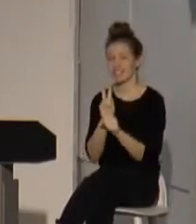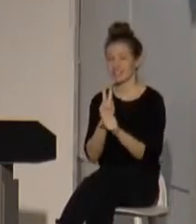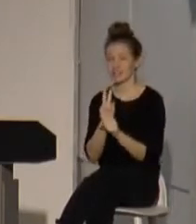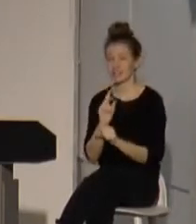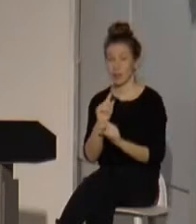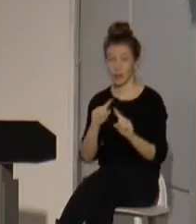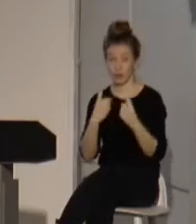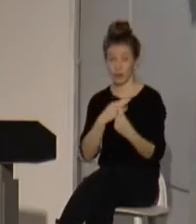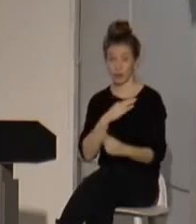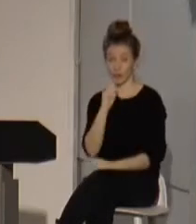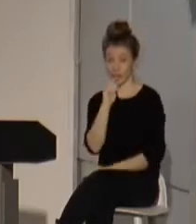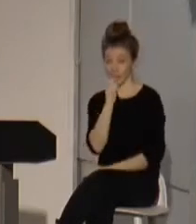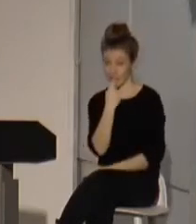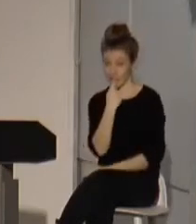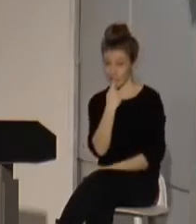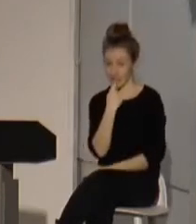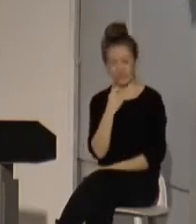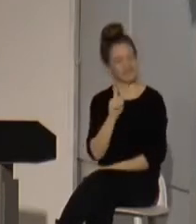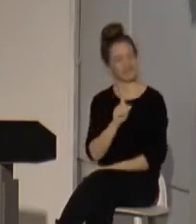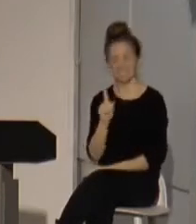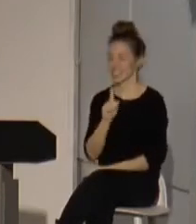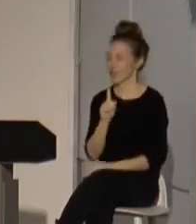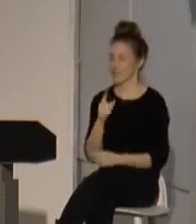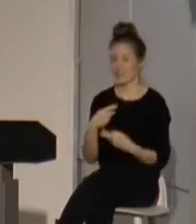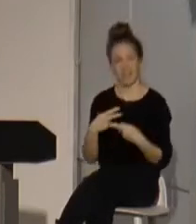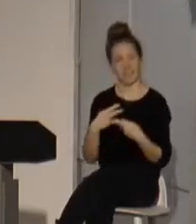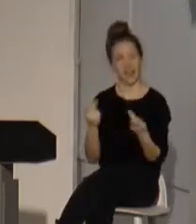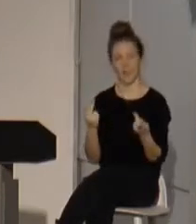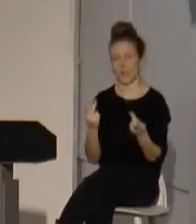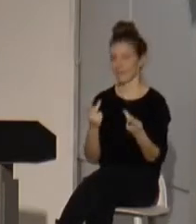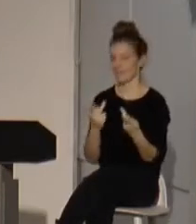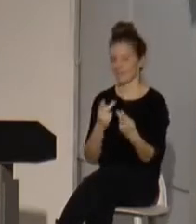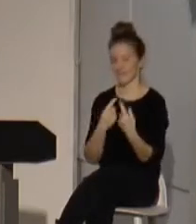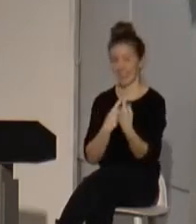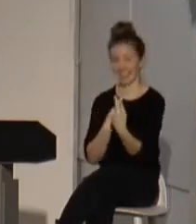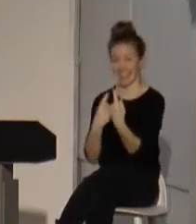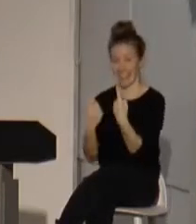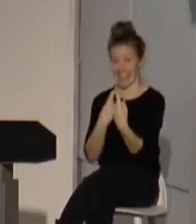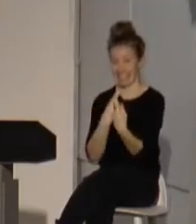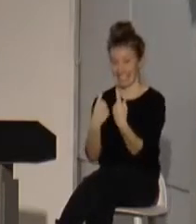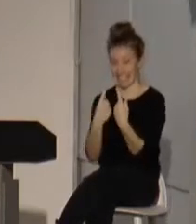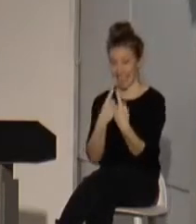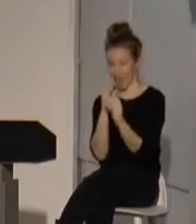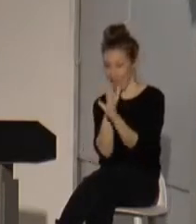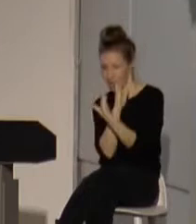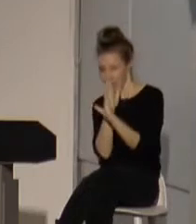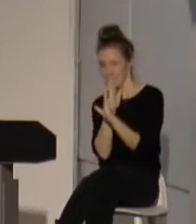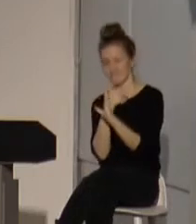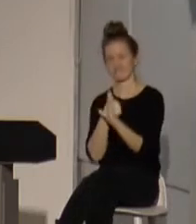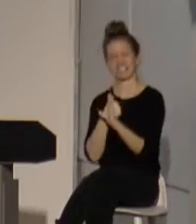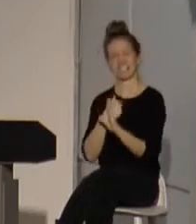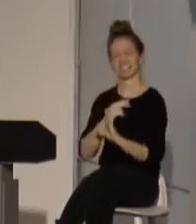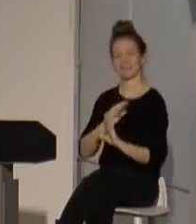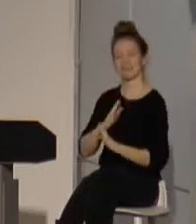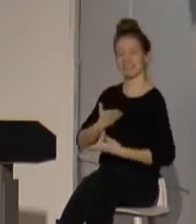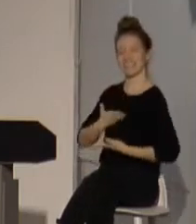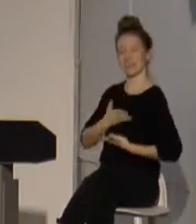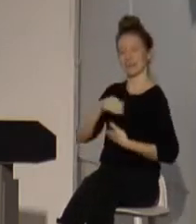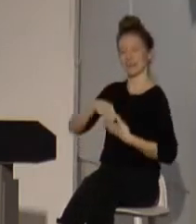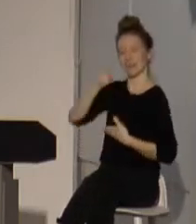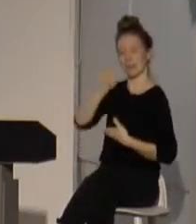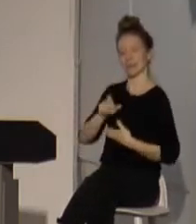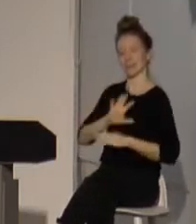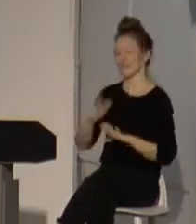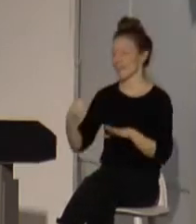בסוד, היא לא תהיה תלויה באינטראקציה, אז כביכול אני מתקבלת כבן אדם ואין הפרעה